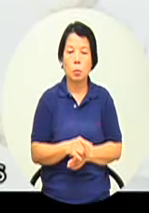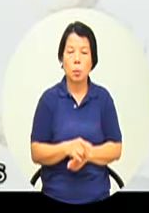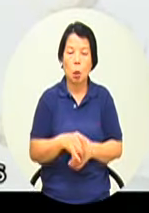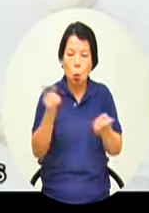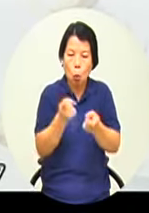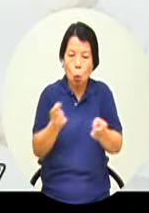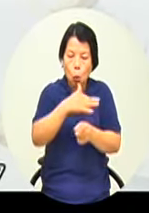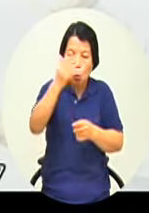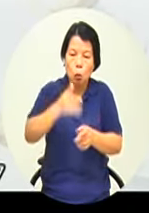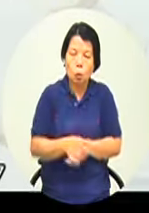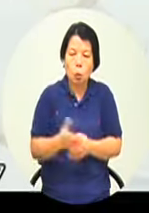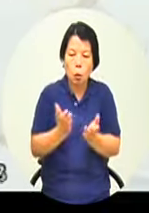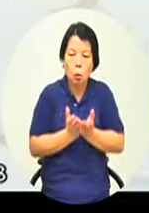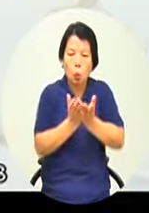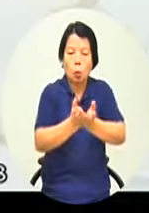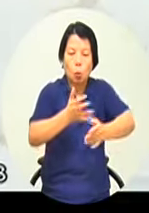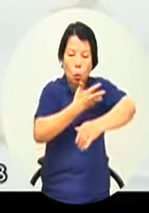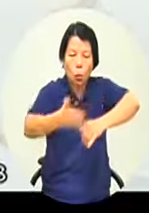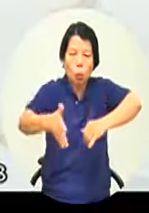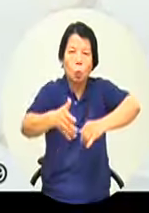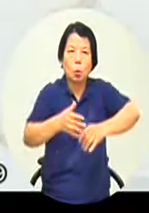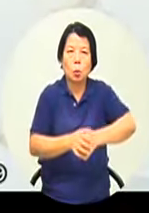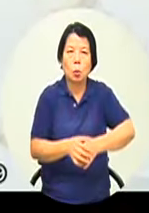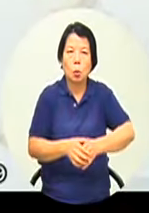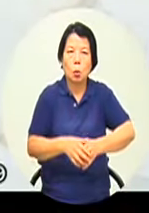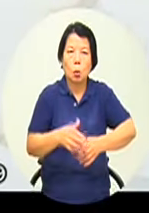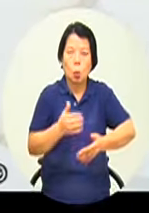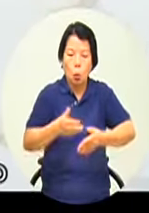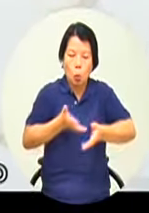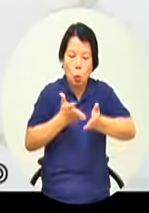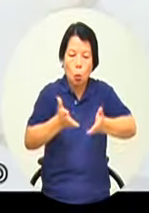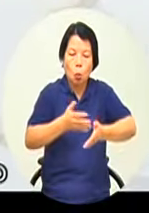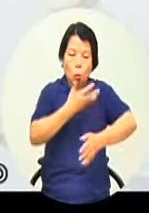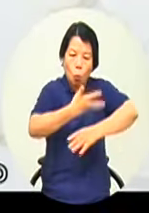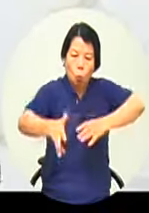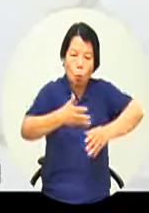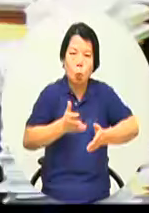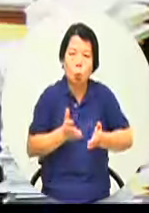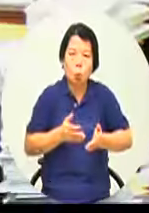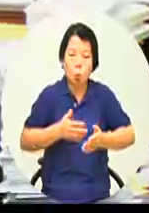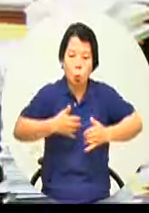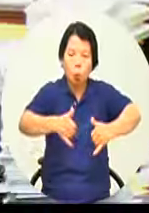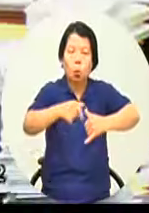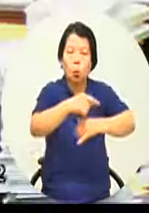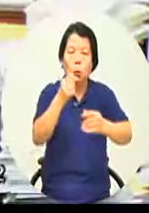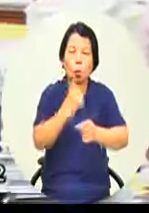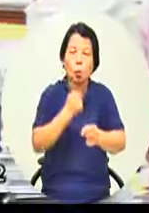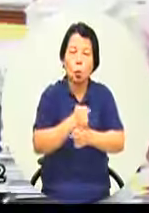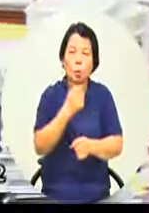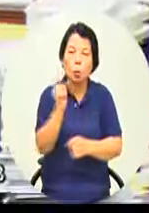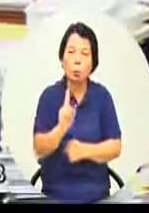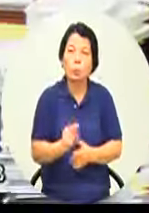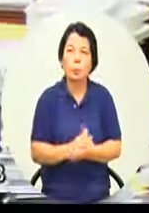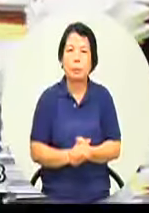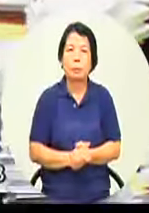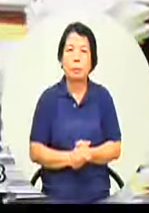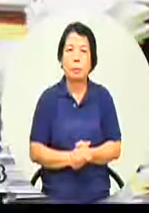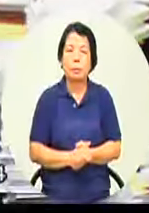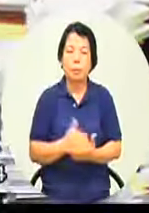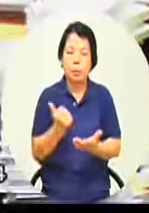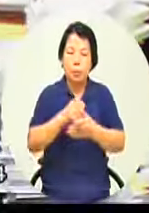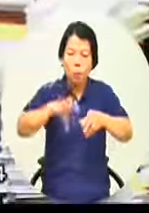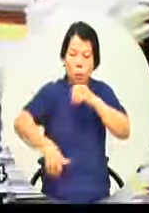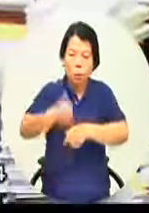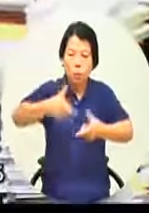然后什么时候会完工？好，我想这几个议题是不是现在请局长来做一个回复？ 好，请局长答